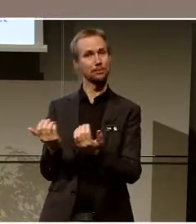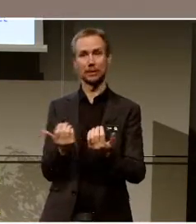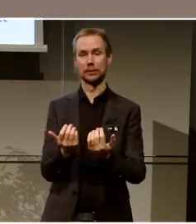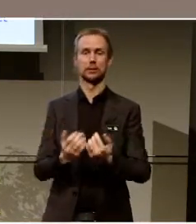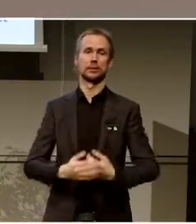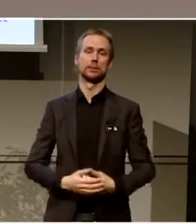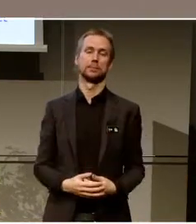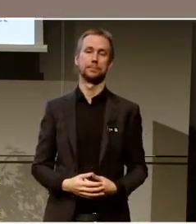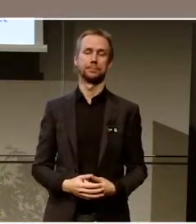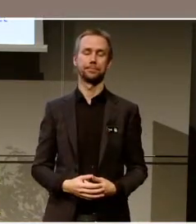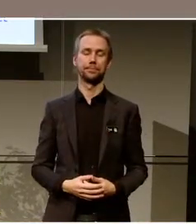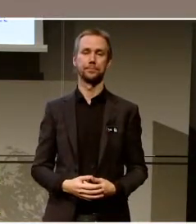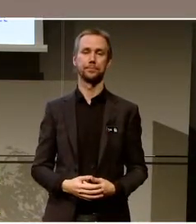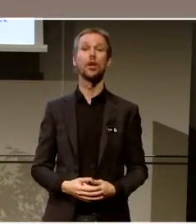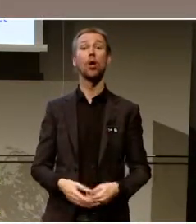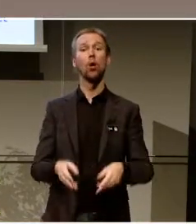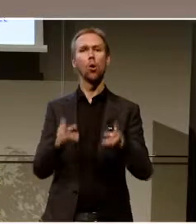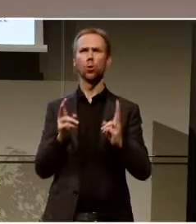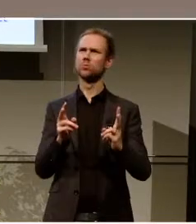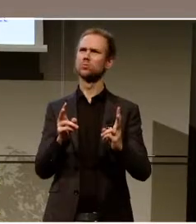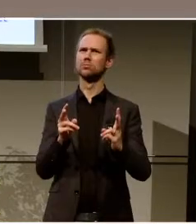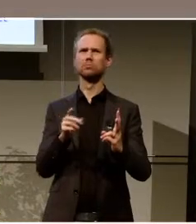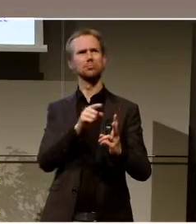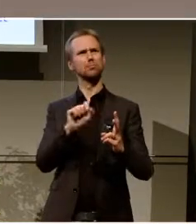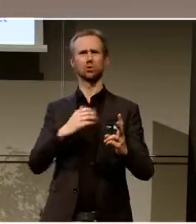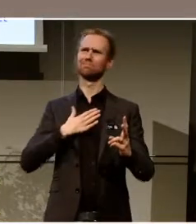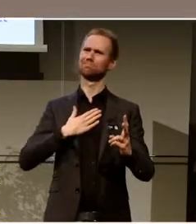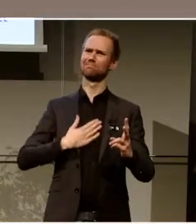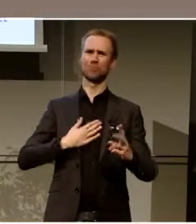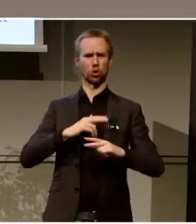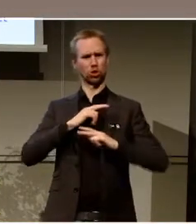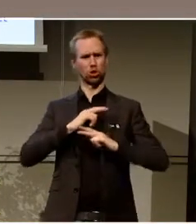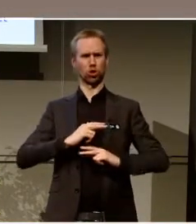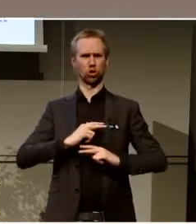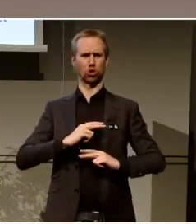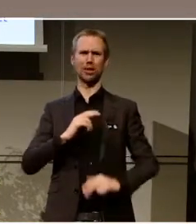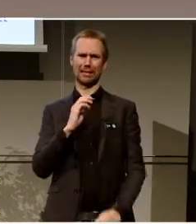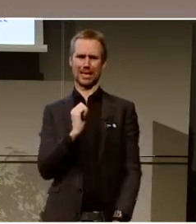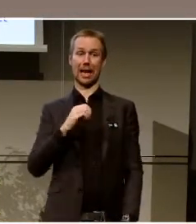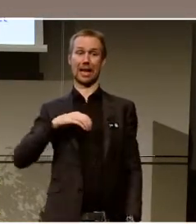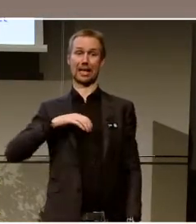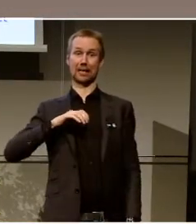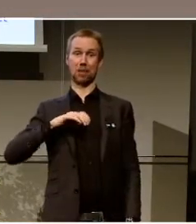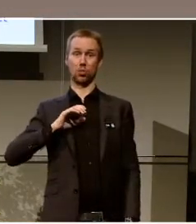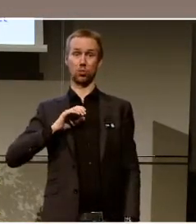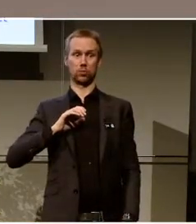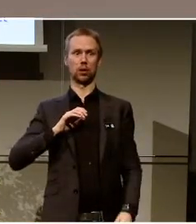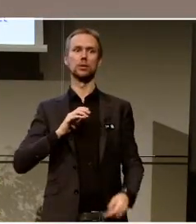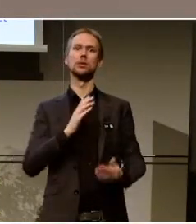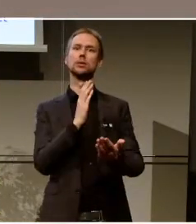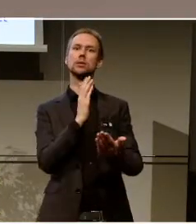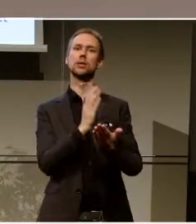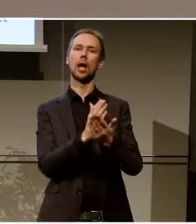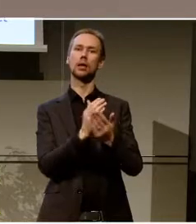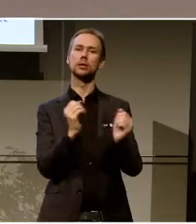Och du måste också känna en trygghet i att e-legitimationen faktiskt är säker.